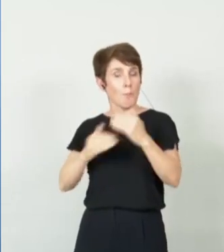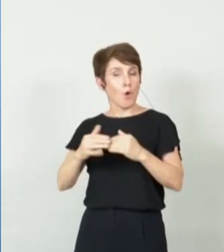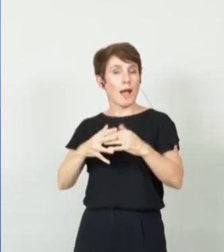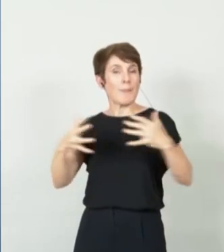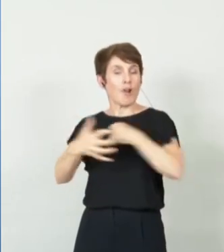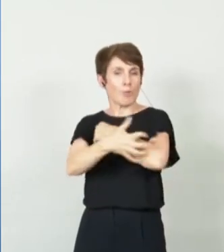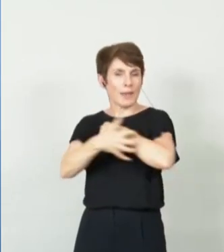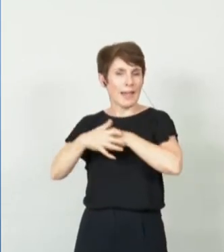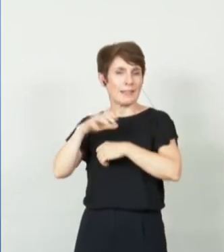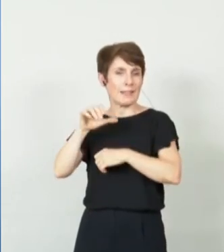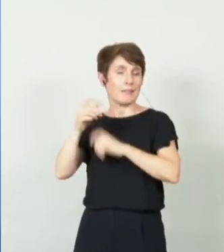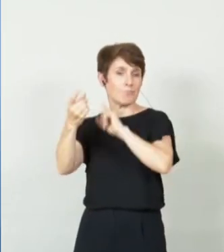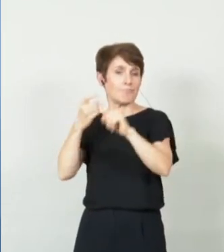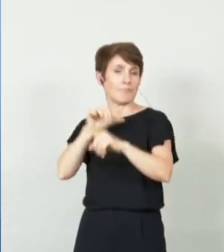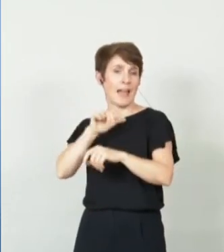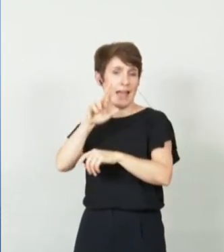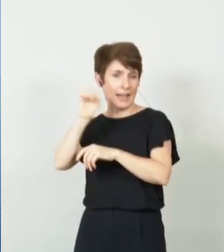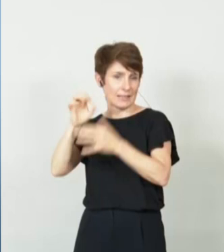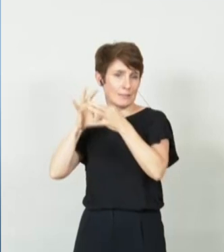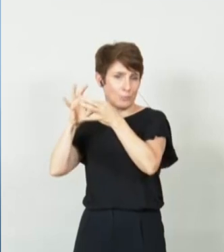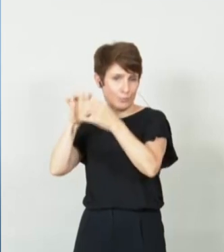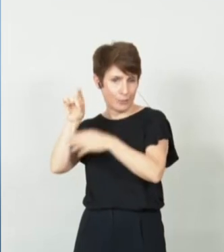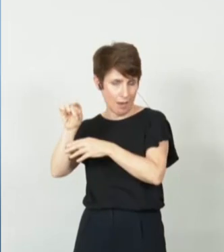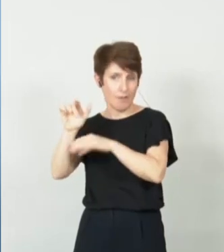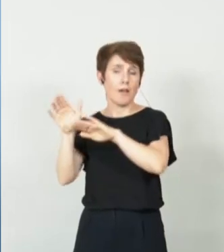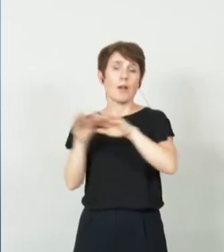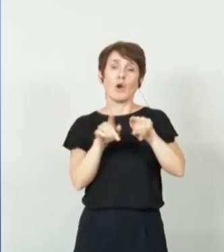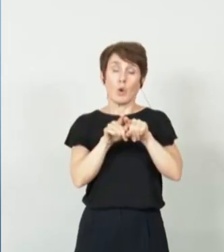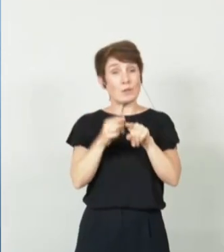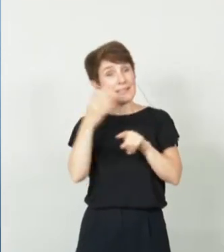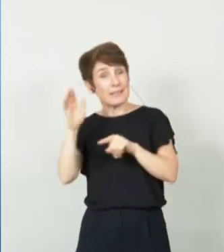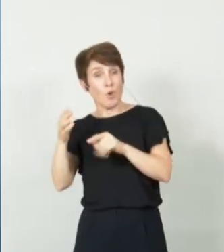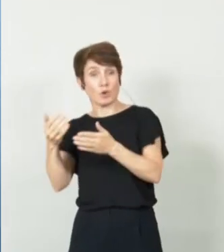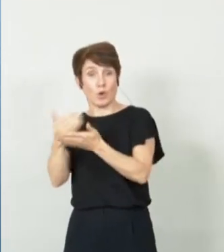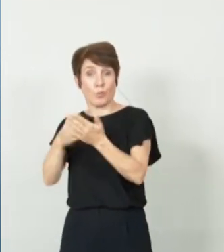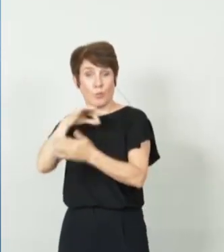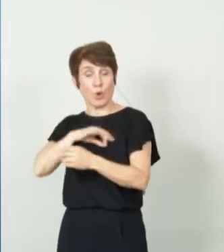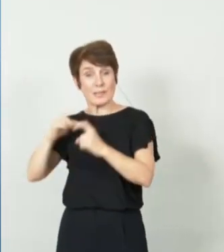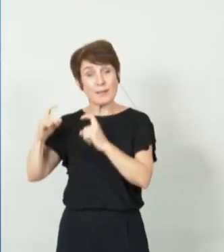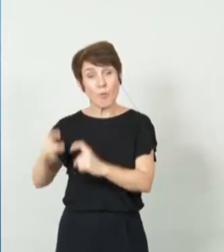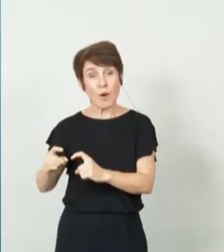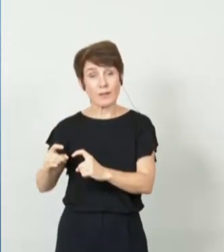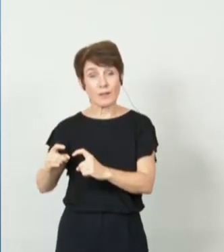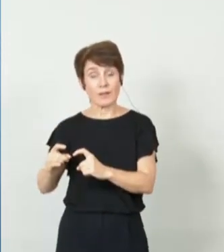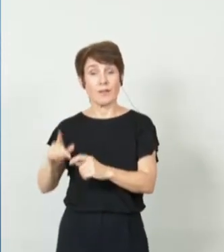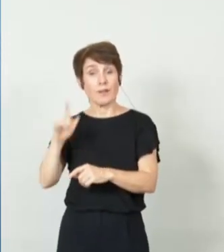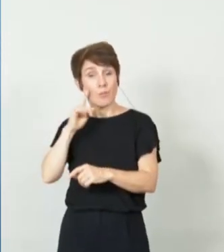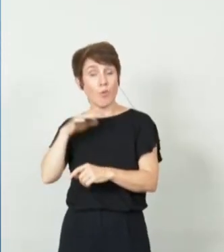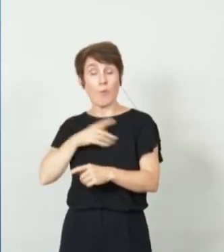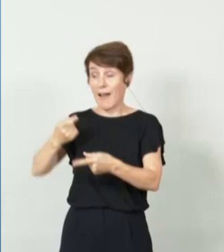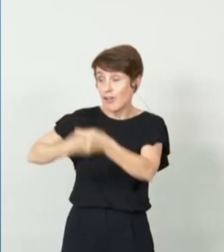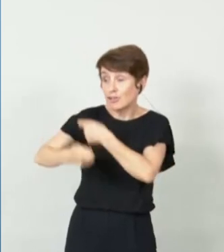l'agence de santé mais aussi des moindres recettes sur le recul des transactions immobilières que